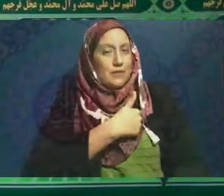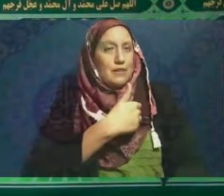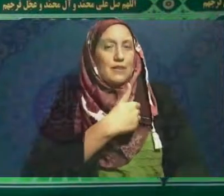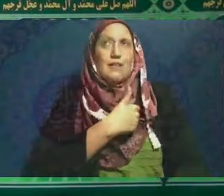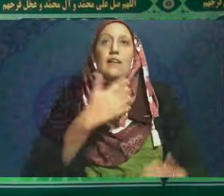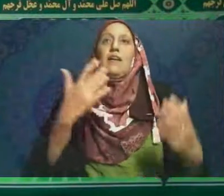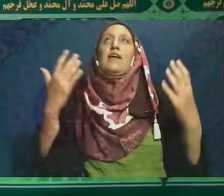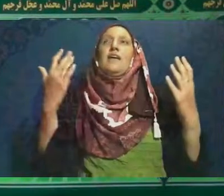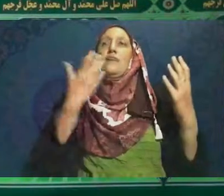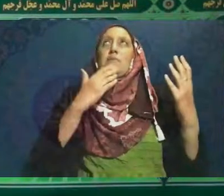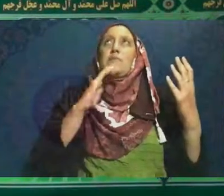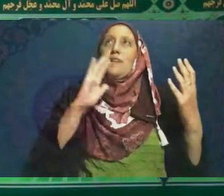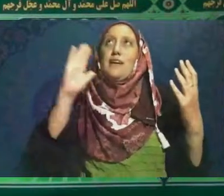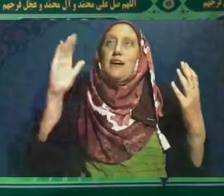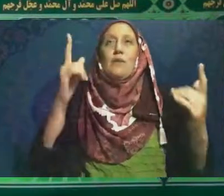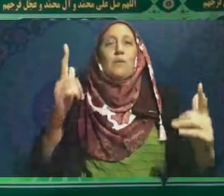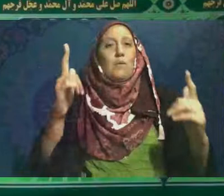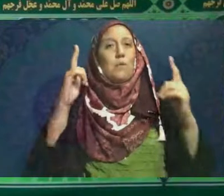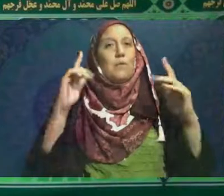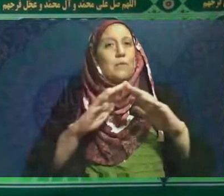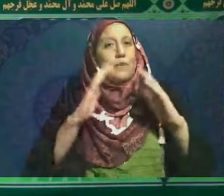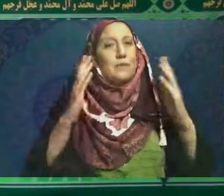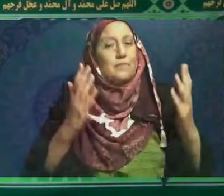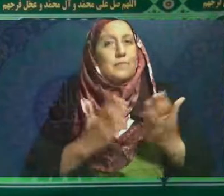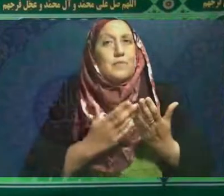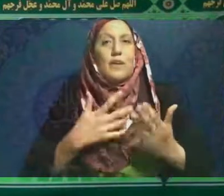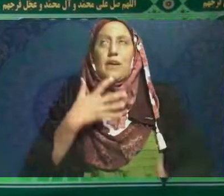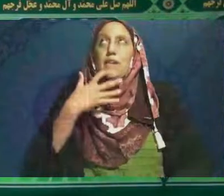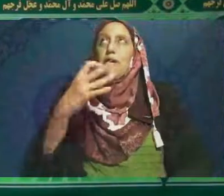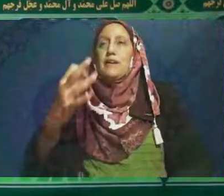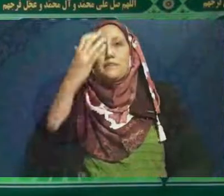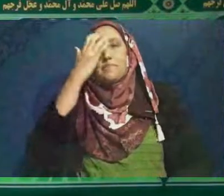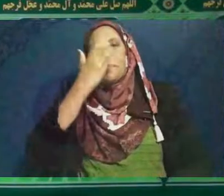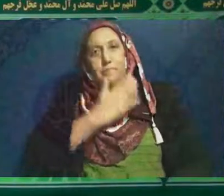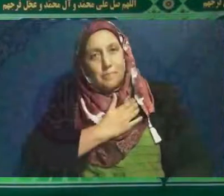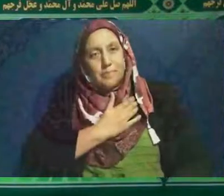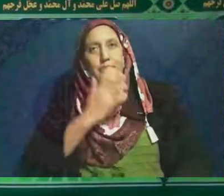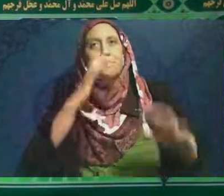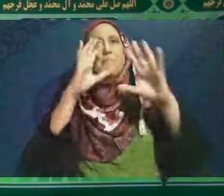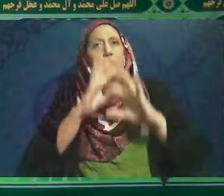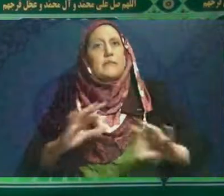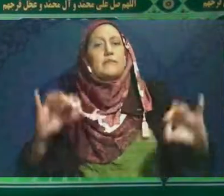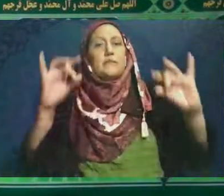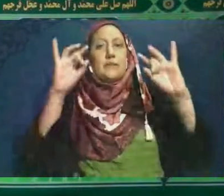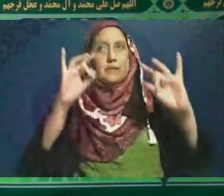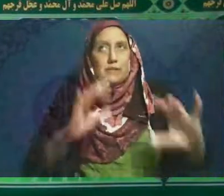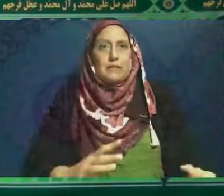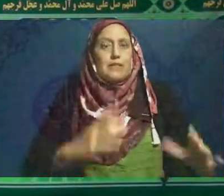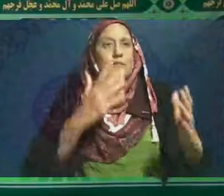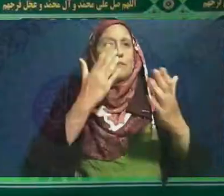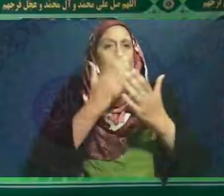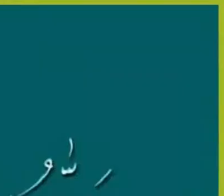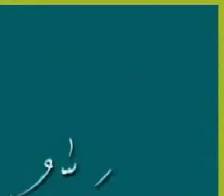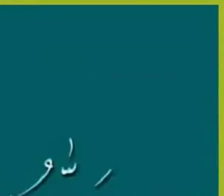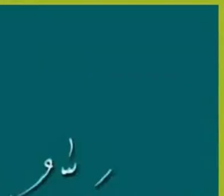والصلاة والسلام على سيدنا ونبينا وطبيب نفوسنا وحبيب قلوبنا أبي